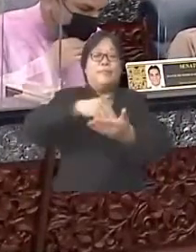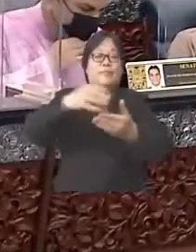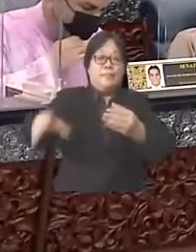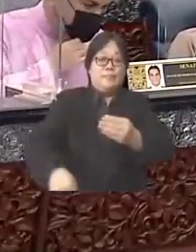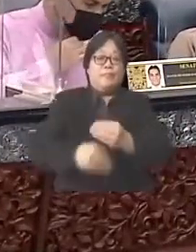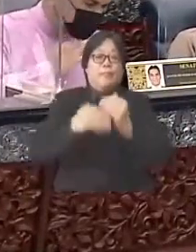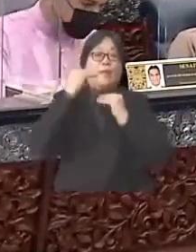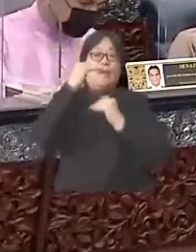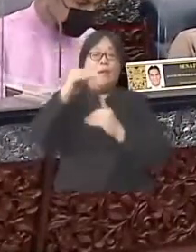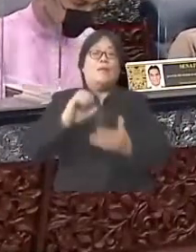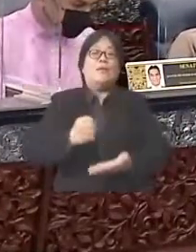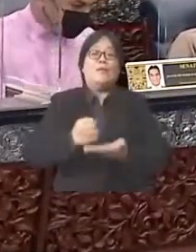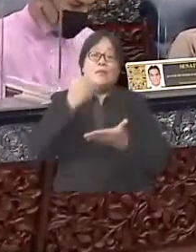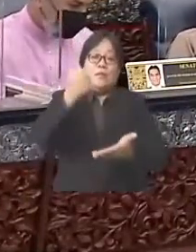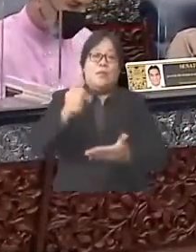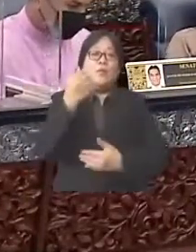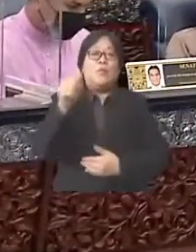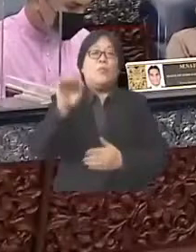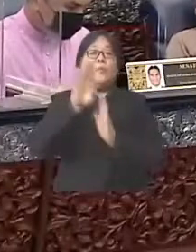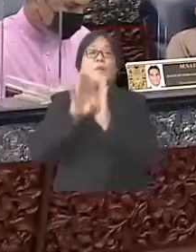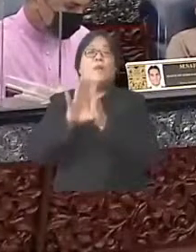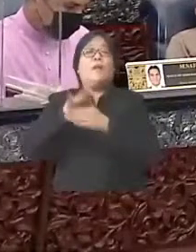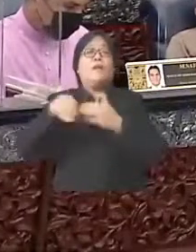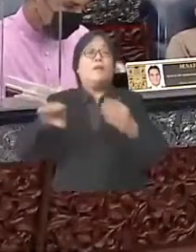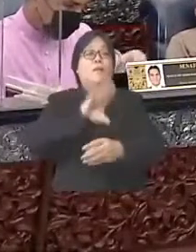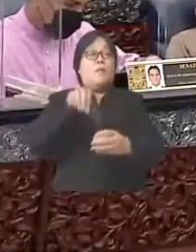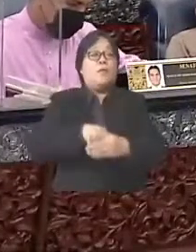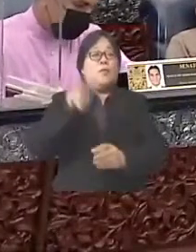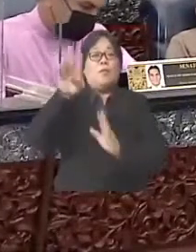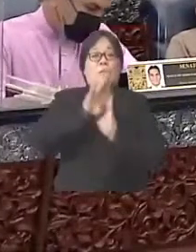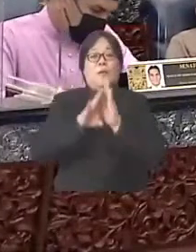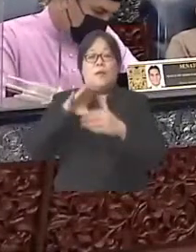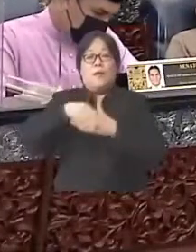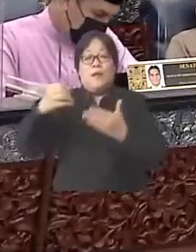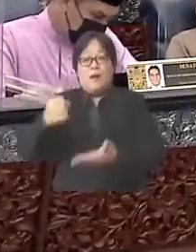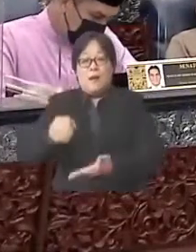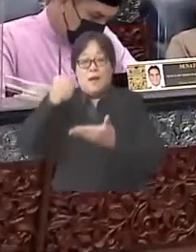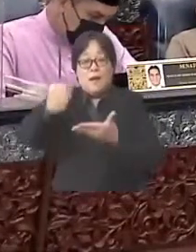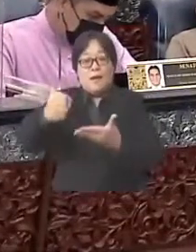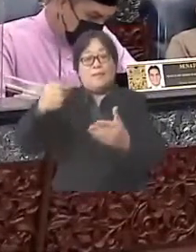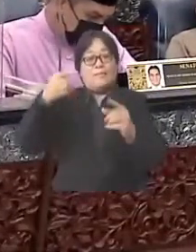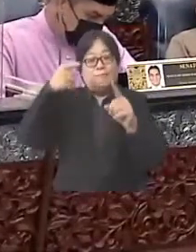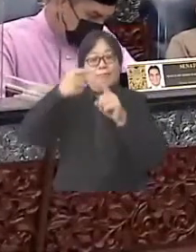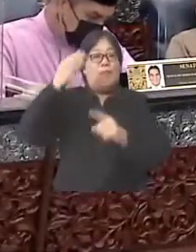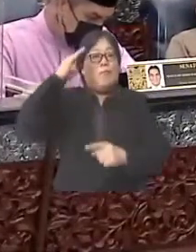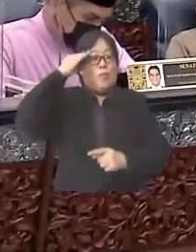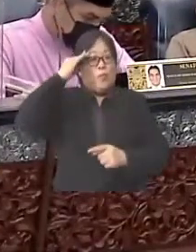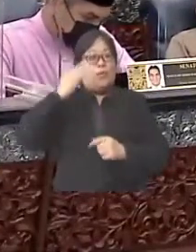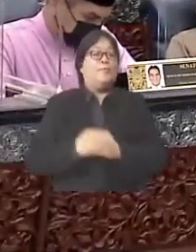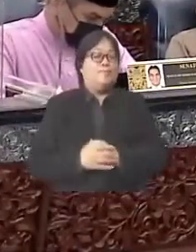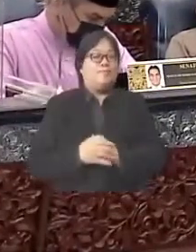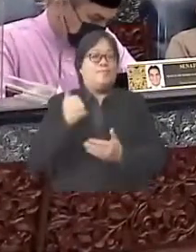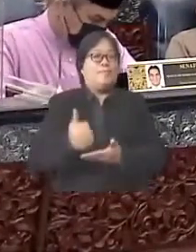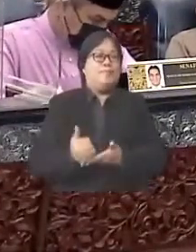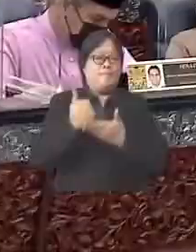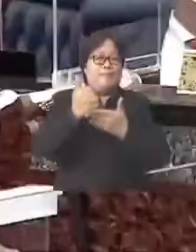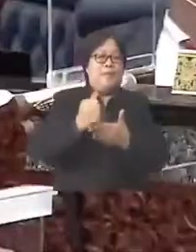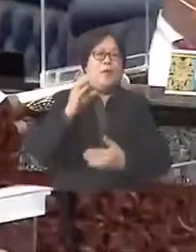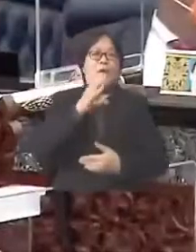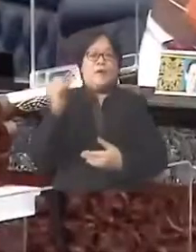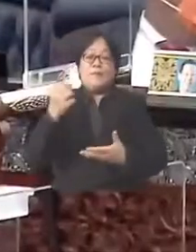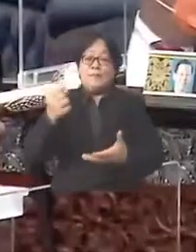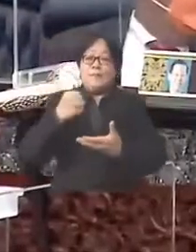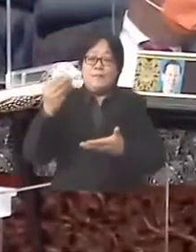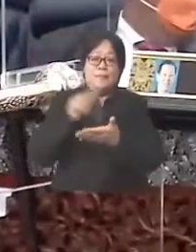tambahan hak jaminan sebanyak 10 binege termasuk dua bilineage diharuskan untuk Bumiputera ini akan membantu syari'at